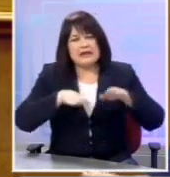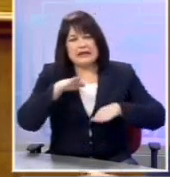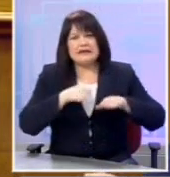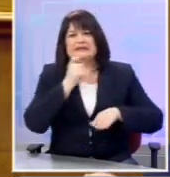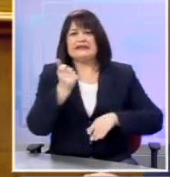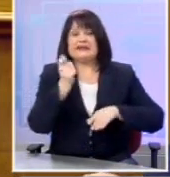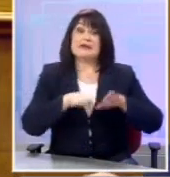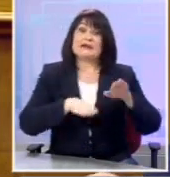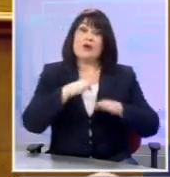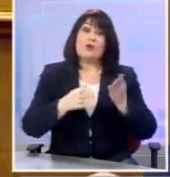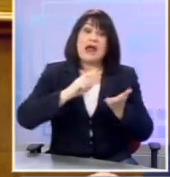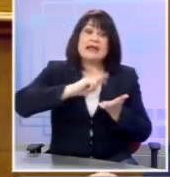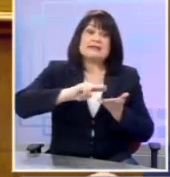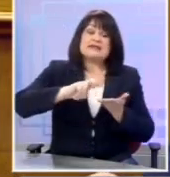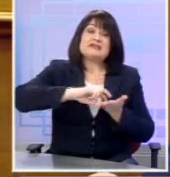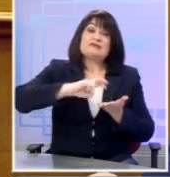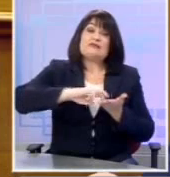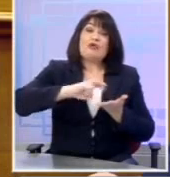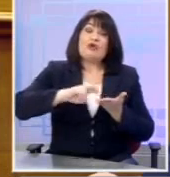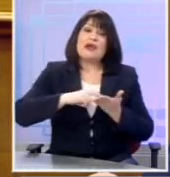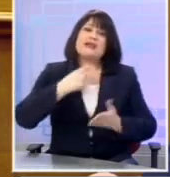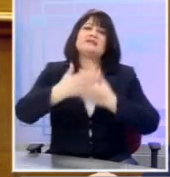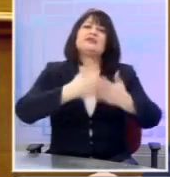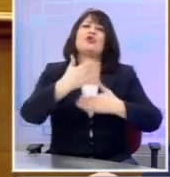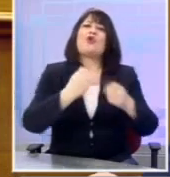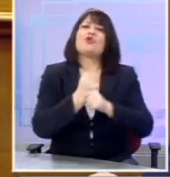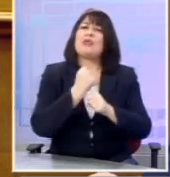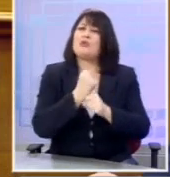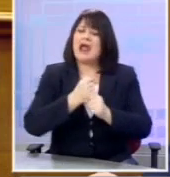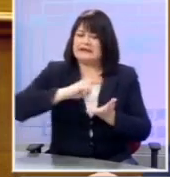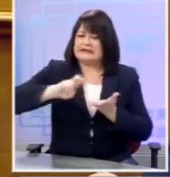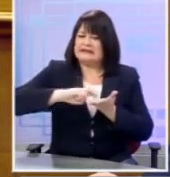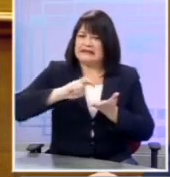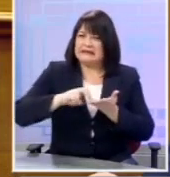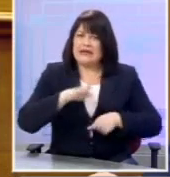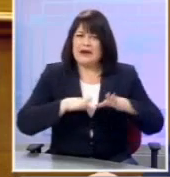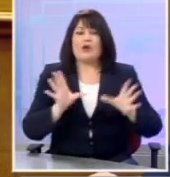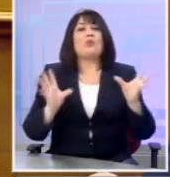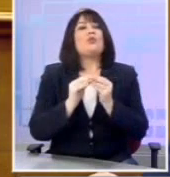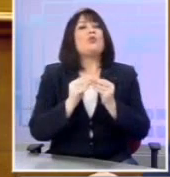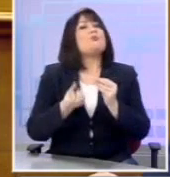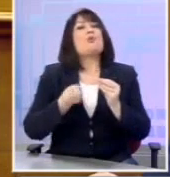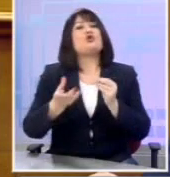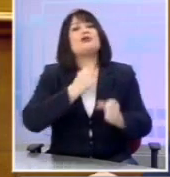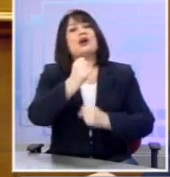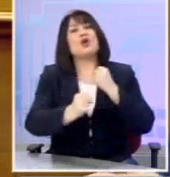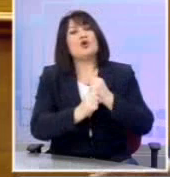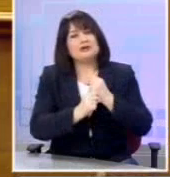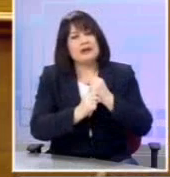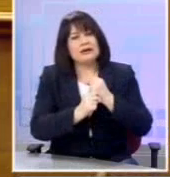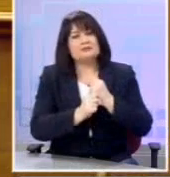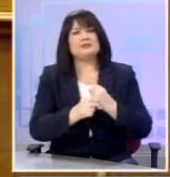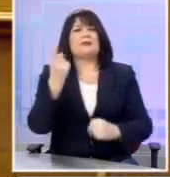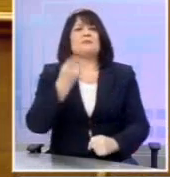εισφορές που έχουν καταβληθεί στο σύνολο του εργασιακού βίου, το συνολικό χρόνο ασφάλισης και το ποσοστό αναπλήρωσης